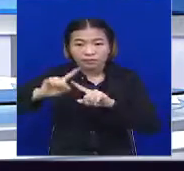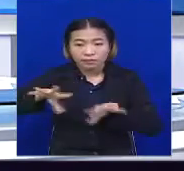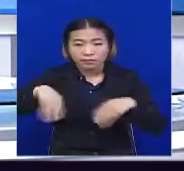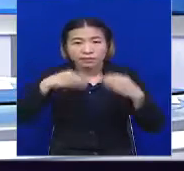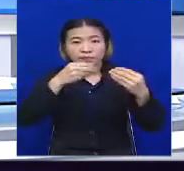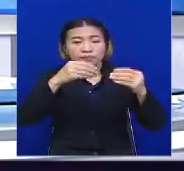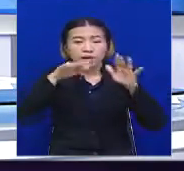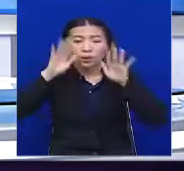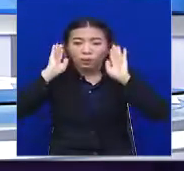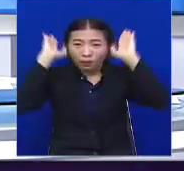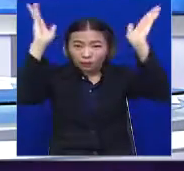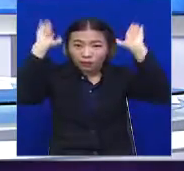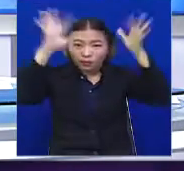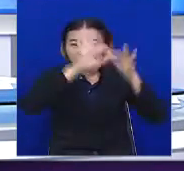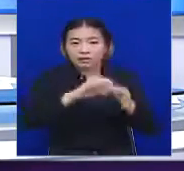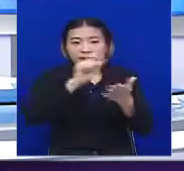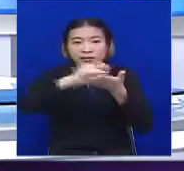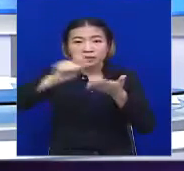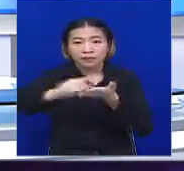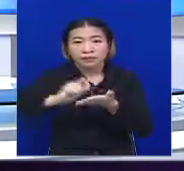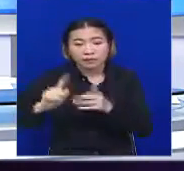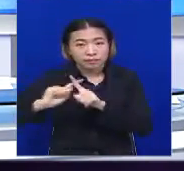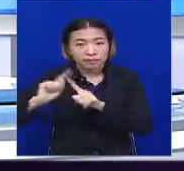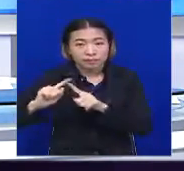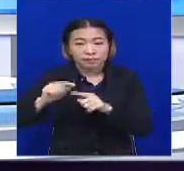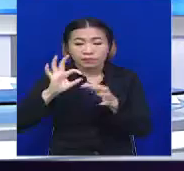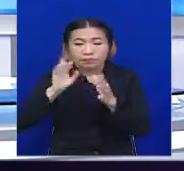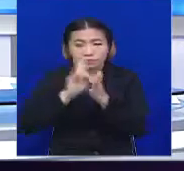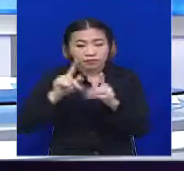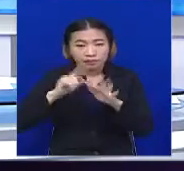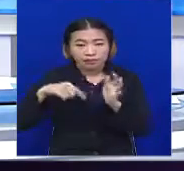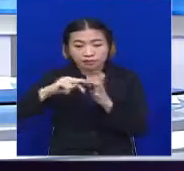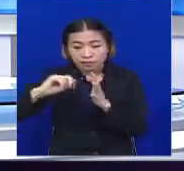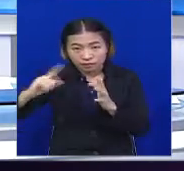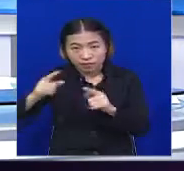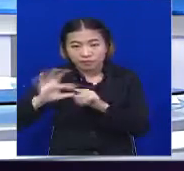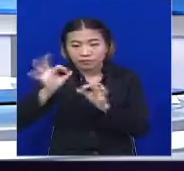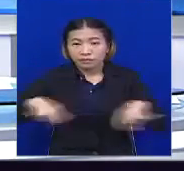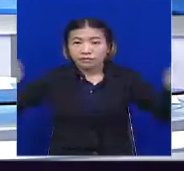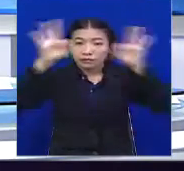ผนประชาสัมพันธ์ร่างรัฐธรรมนูญช่องทางต่างๆให้มากขึ้นเพื่อเผยแพร่สาระสำคัญ